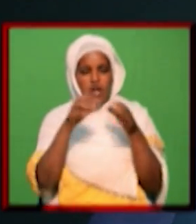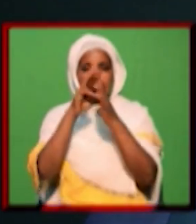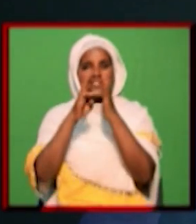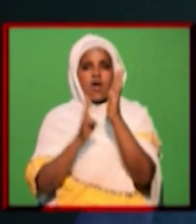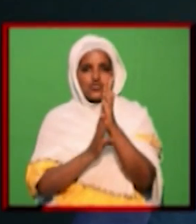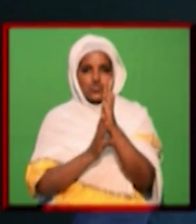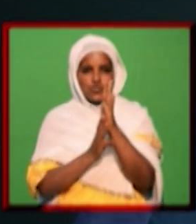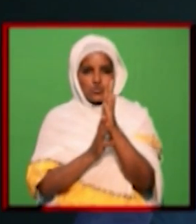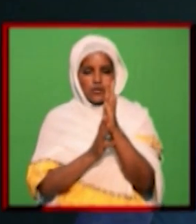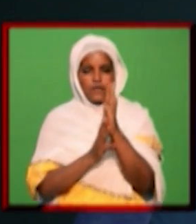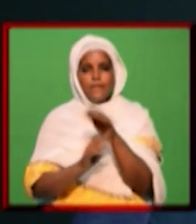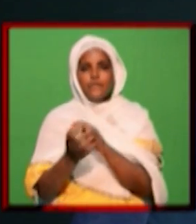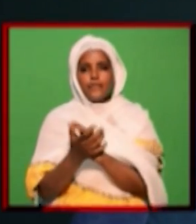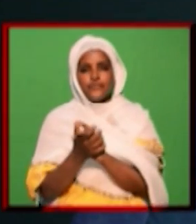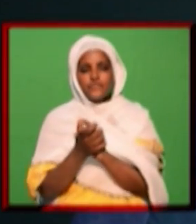ይላል ስርዓቱ። ያ ስርዓተ